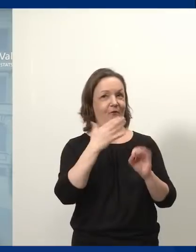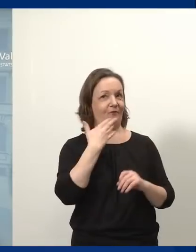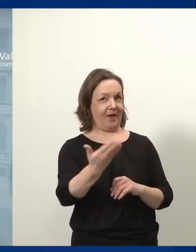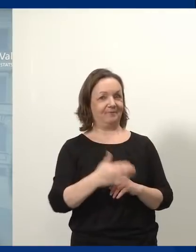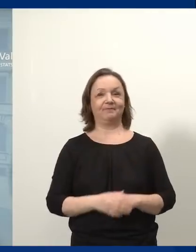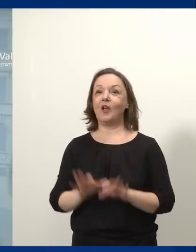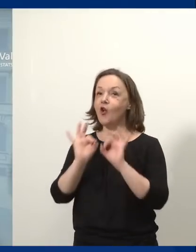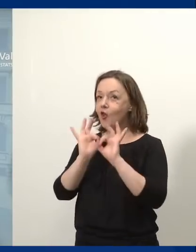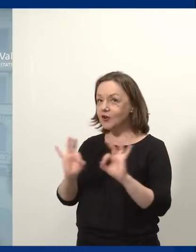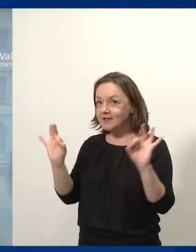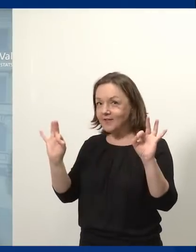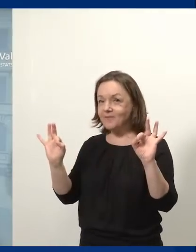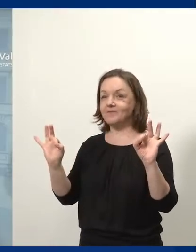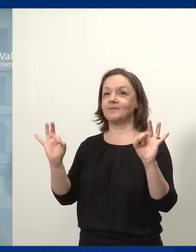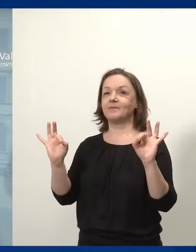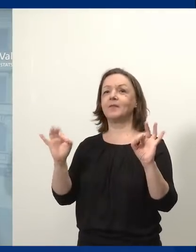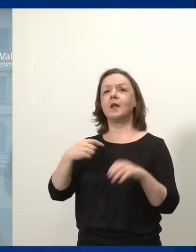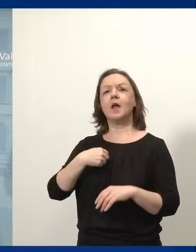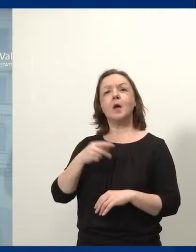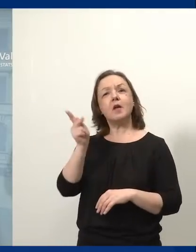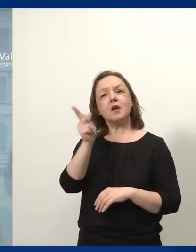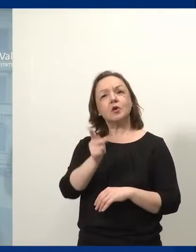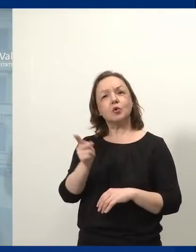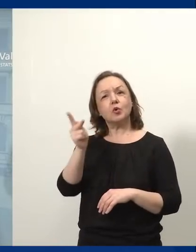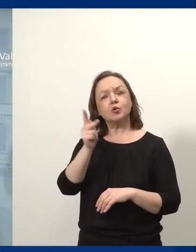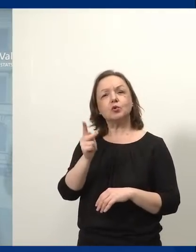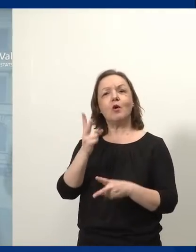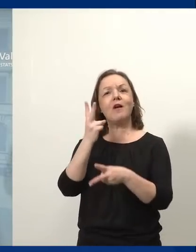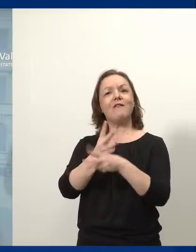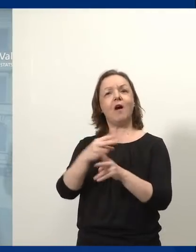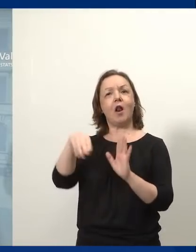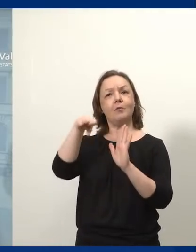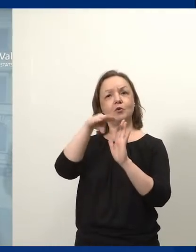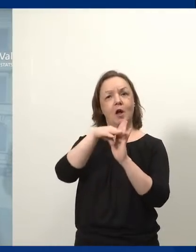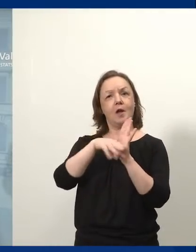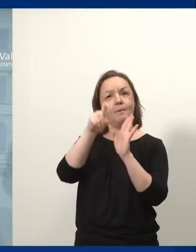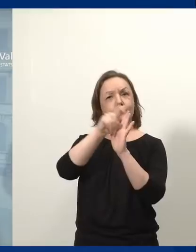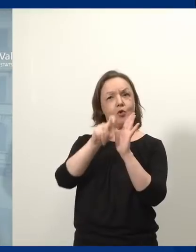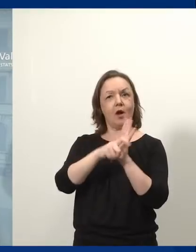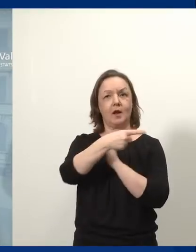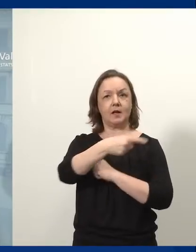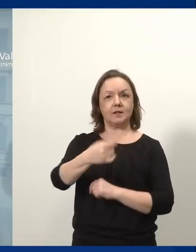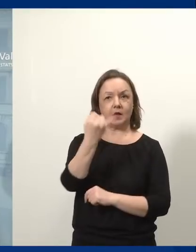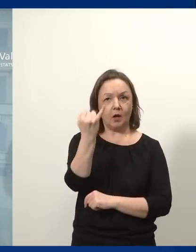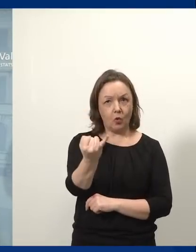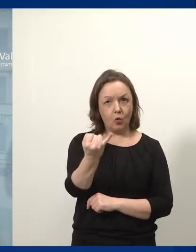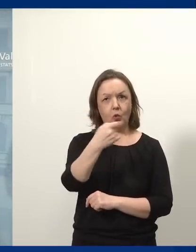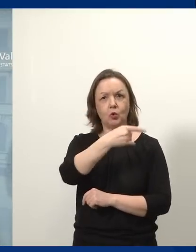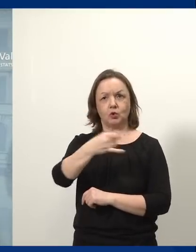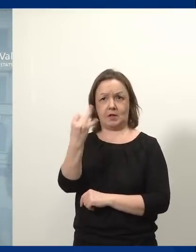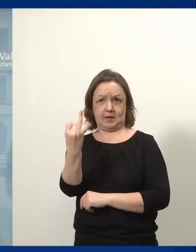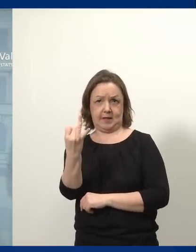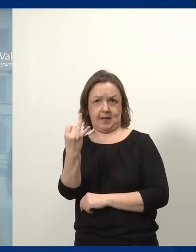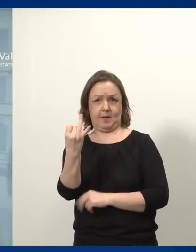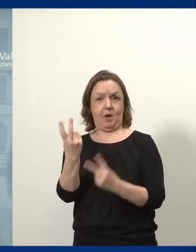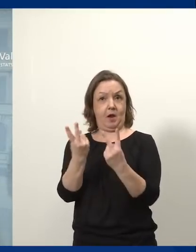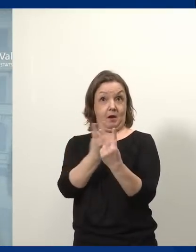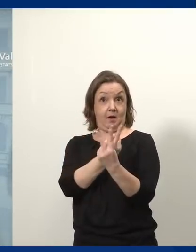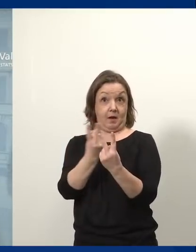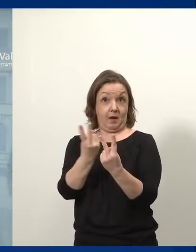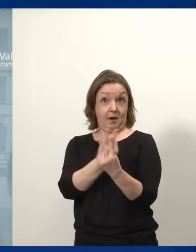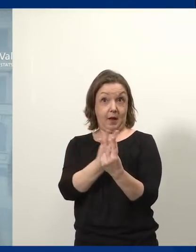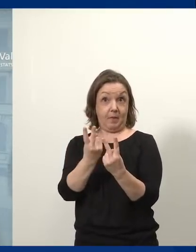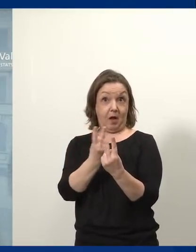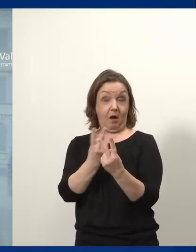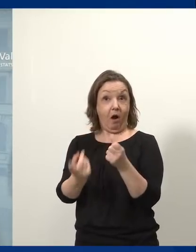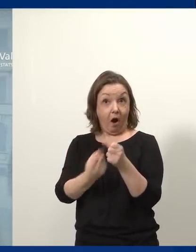hyvä. Loistavaa. Eli kysyisin valmiuslain pykälistä 106 ja 107, eli ovatko ne siis nyt